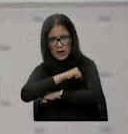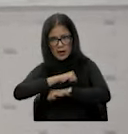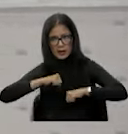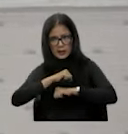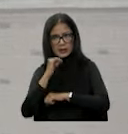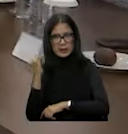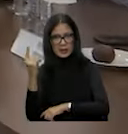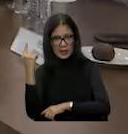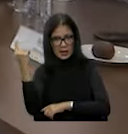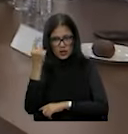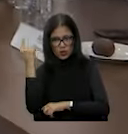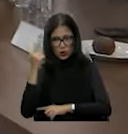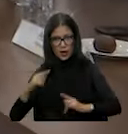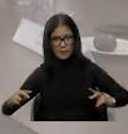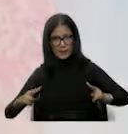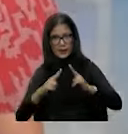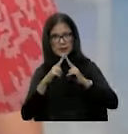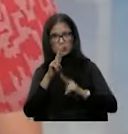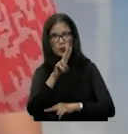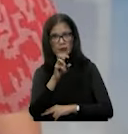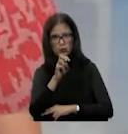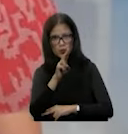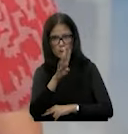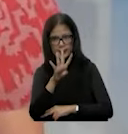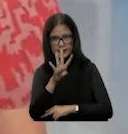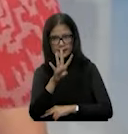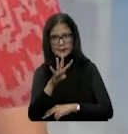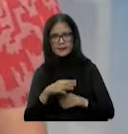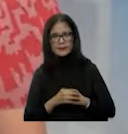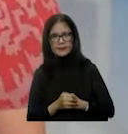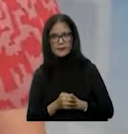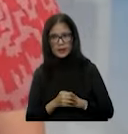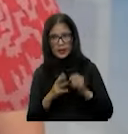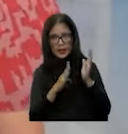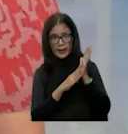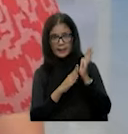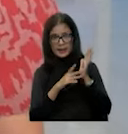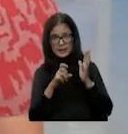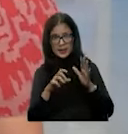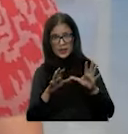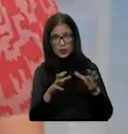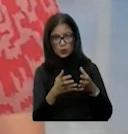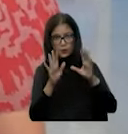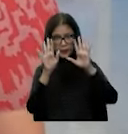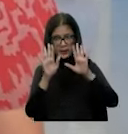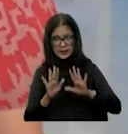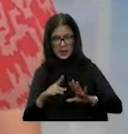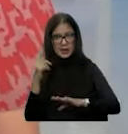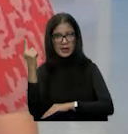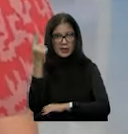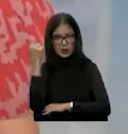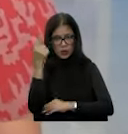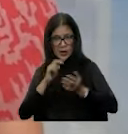Paris 2024 MNC GR ini kan bagian daripada media nasional yang sudah e